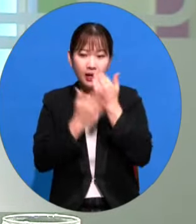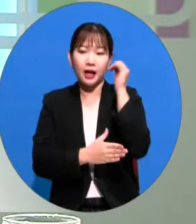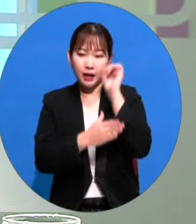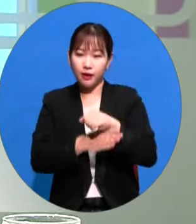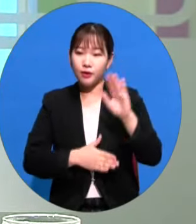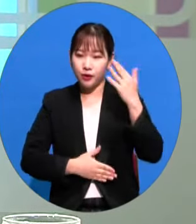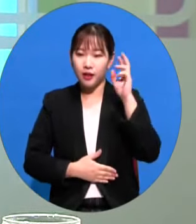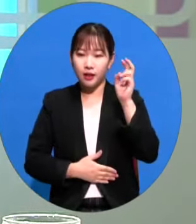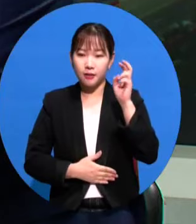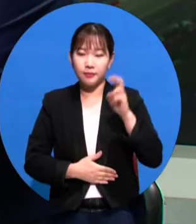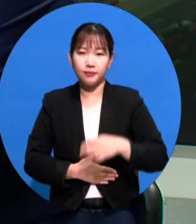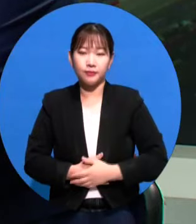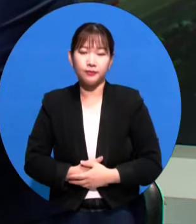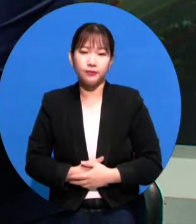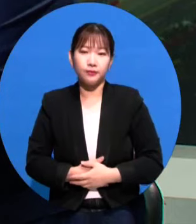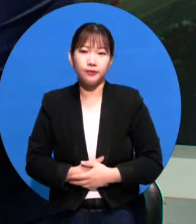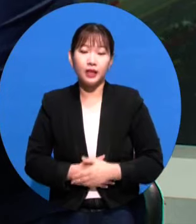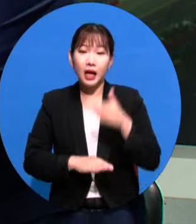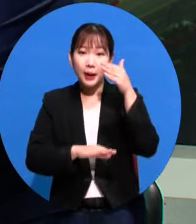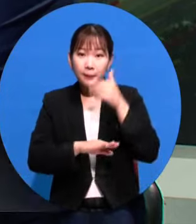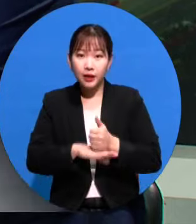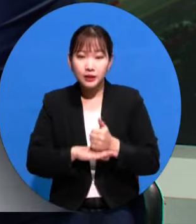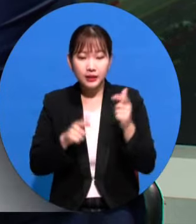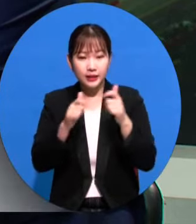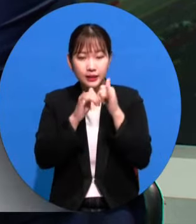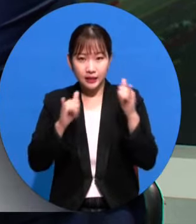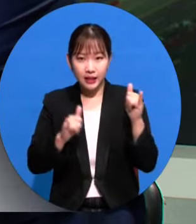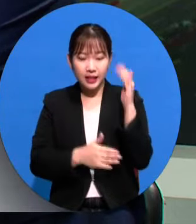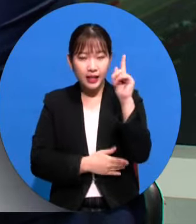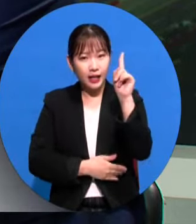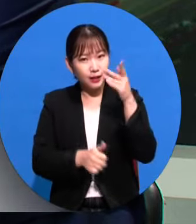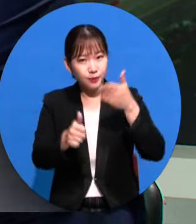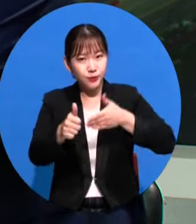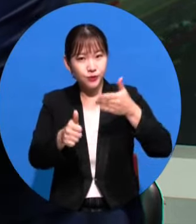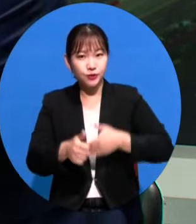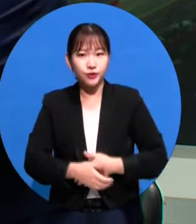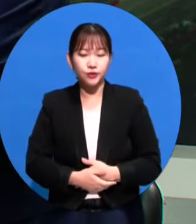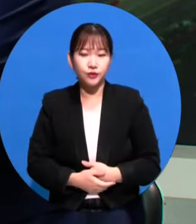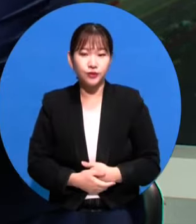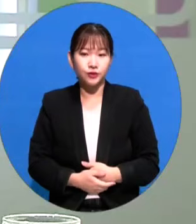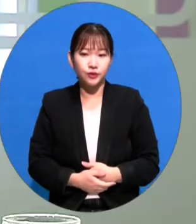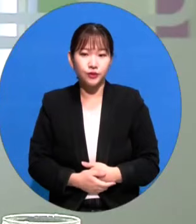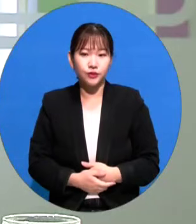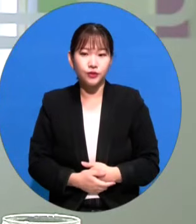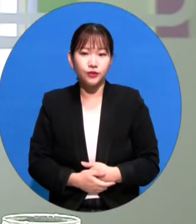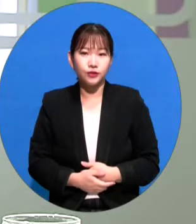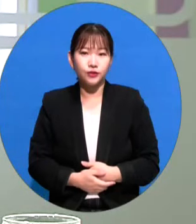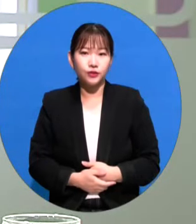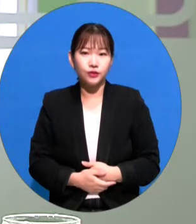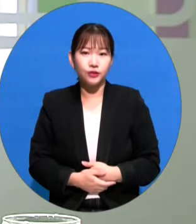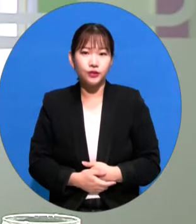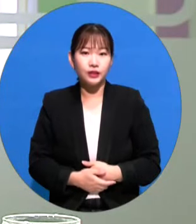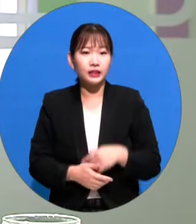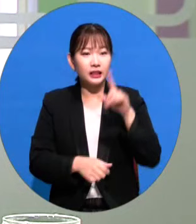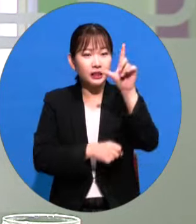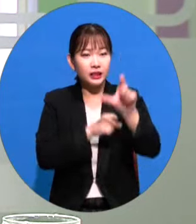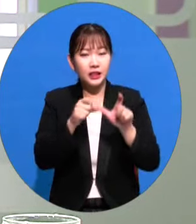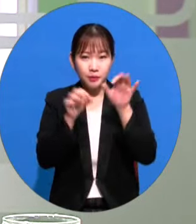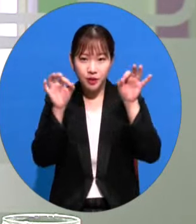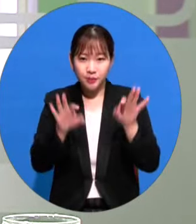공승인이 마무리될 것입니다. 네, 마지막으로 우리 지역민들께 한 말씀 부탁드립니다. 네, 감사합니다. 15년